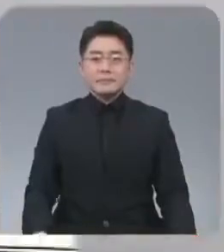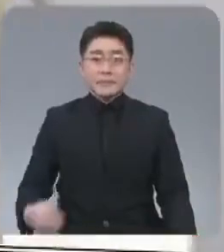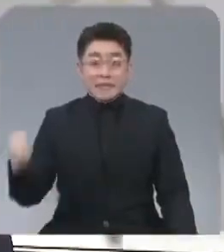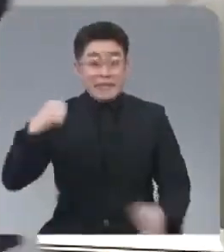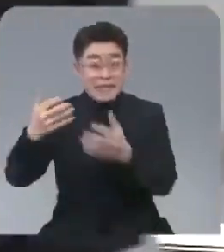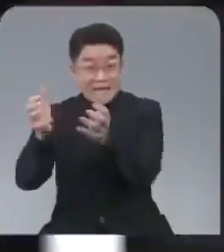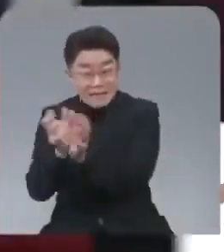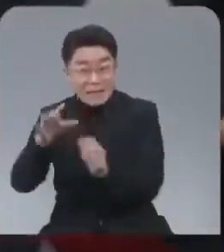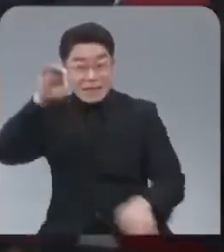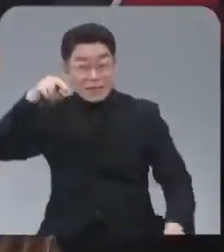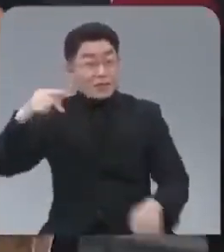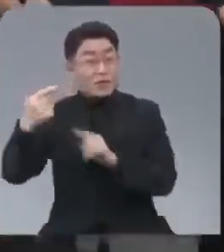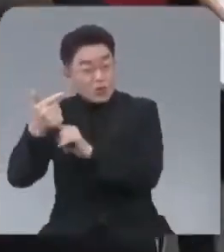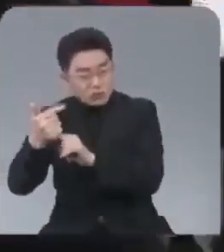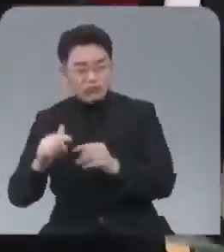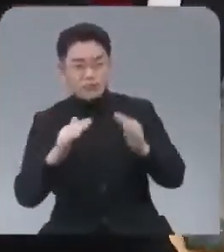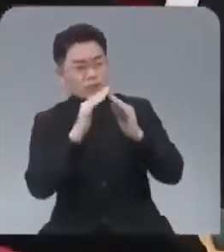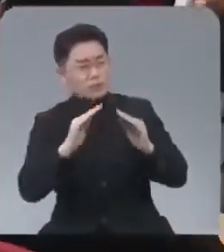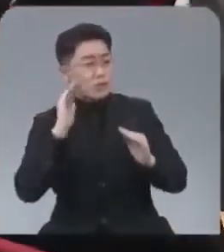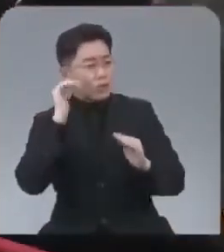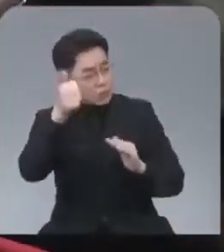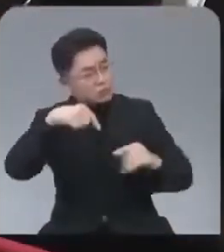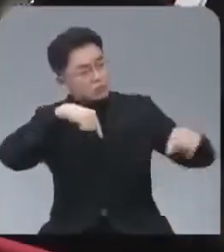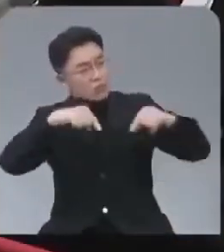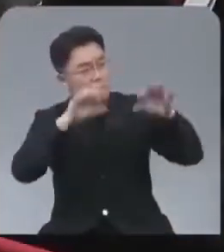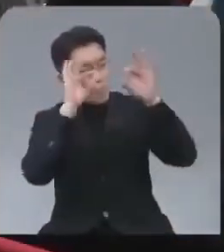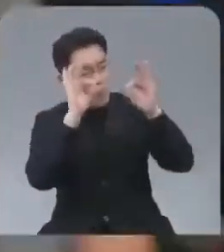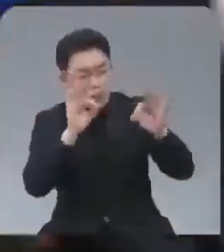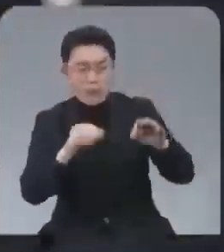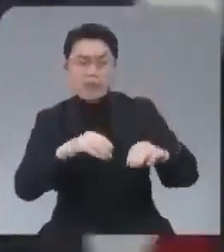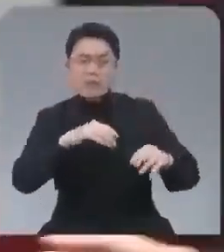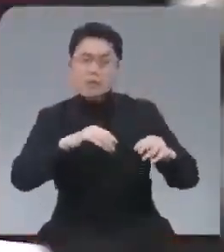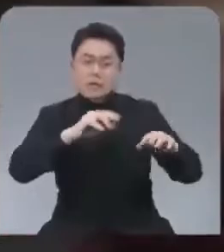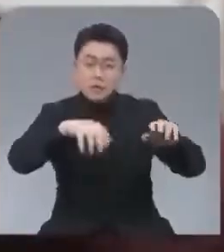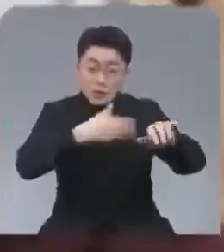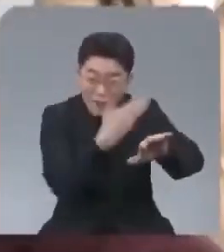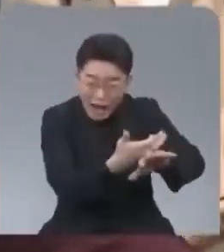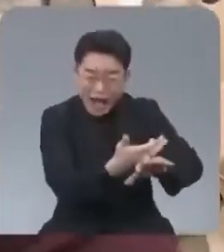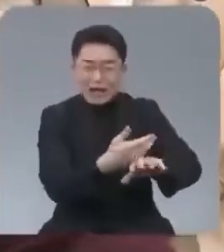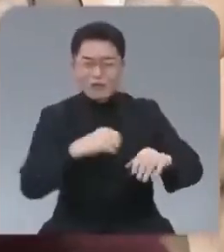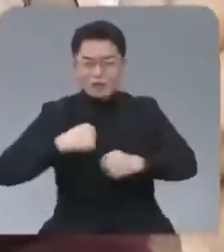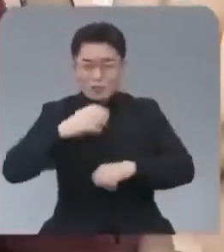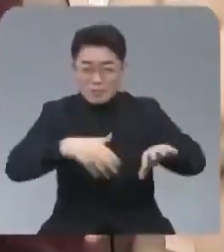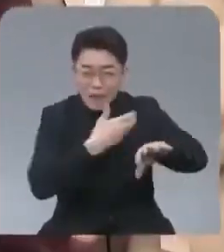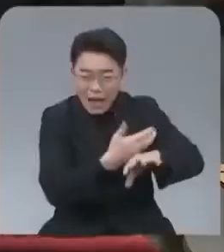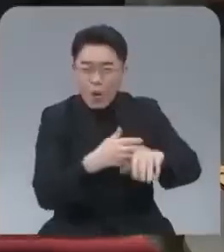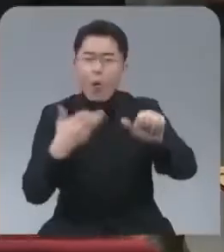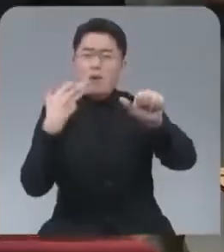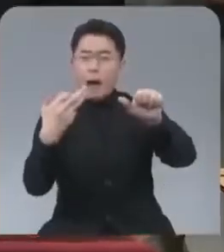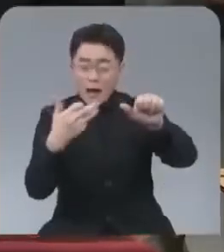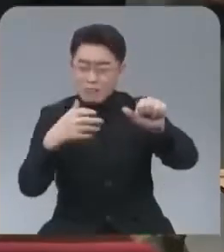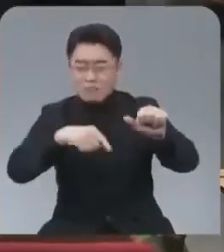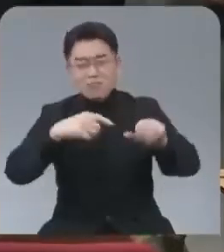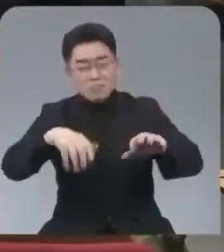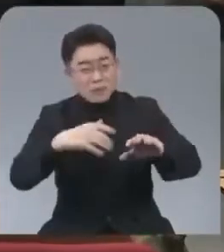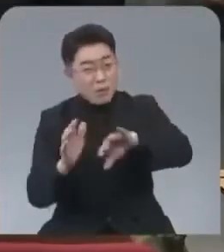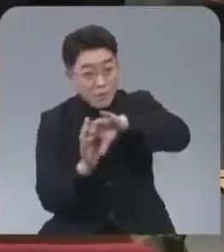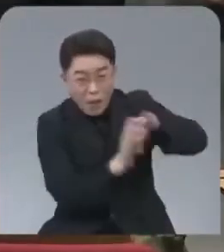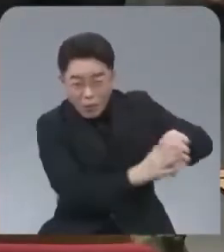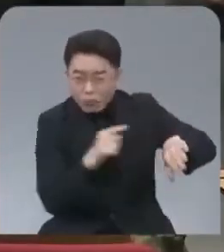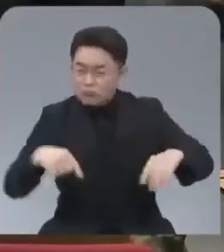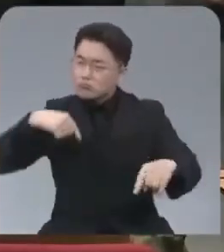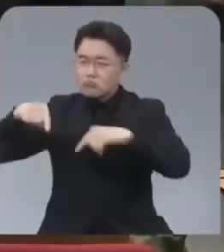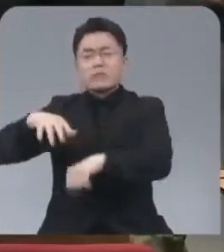쿠데타와 5.18만 빼면 전두환 씨가 정치는 잘했다. 이 발언 이틀 만에 국민의힘 윤석열 후보가